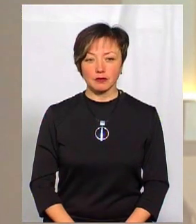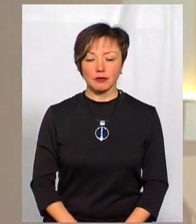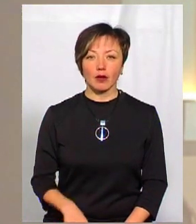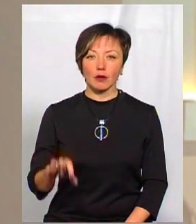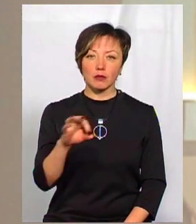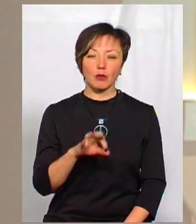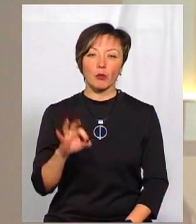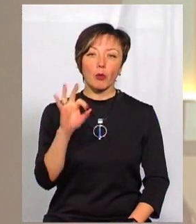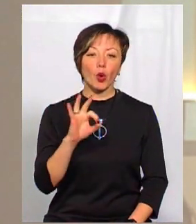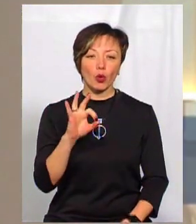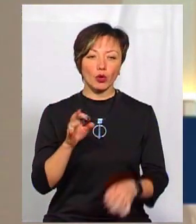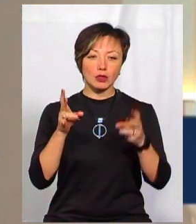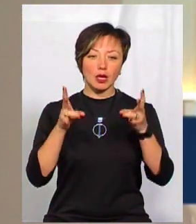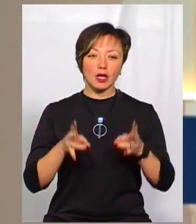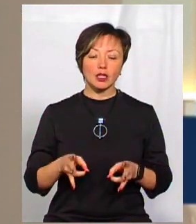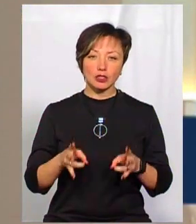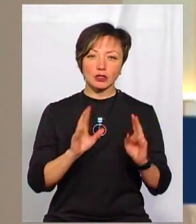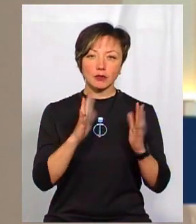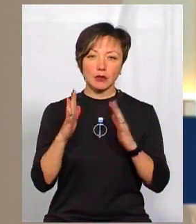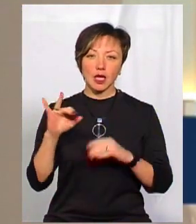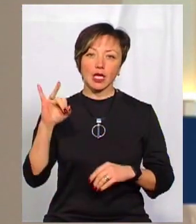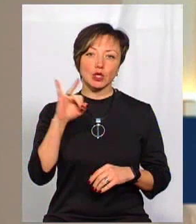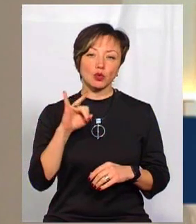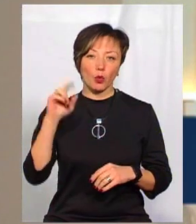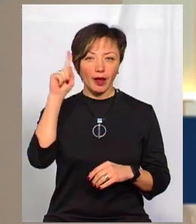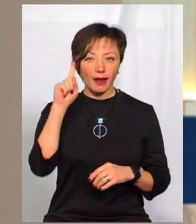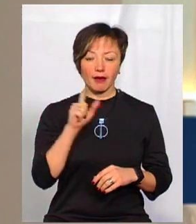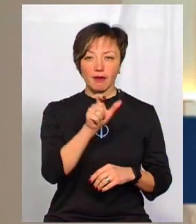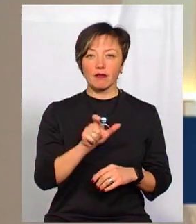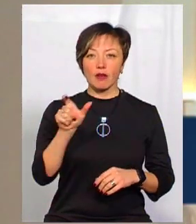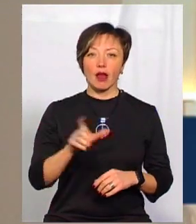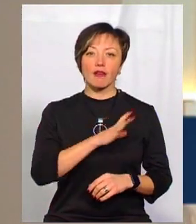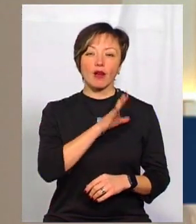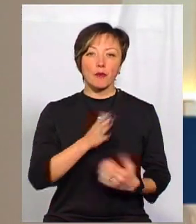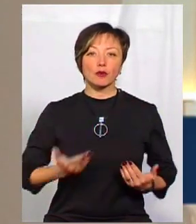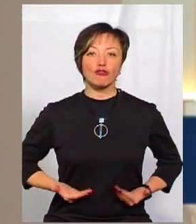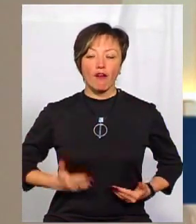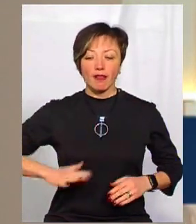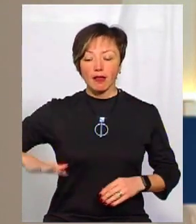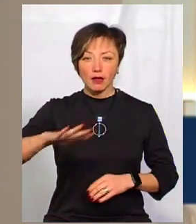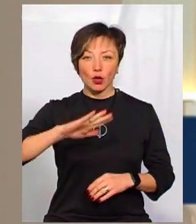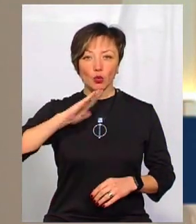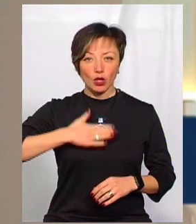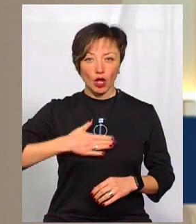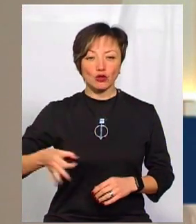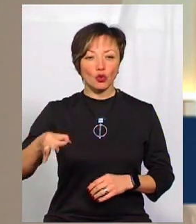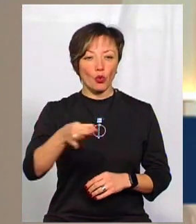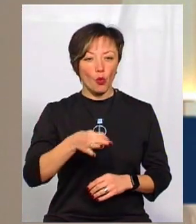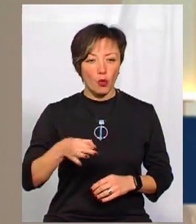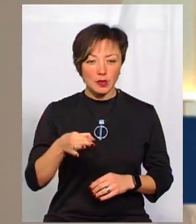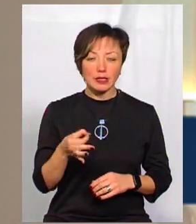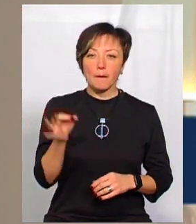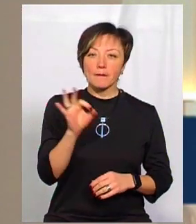Про трагічну сторінку історії євреїв, які проживали на території нашої області, та про